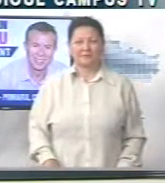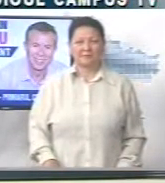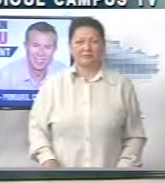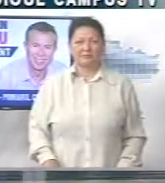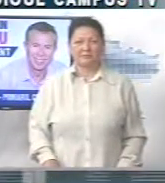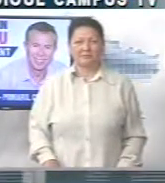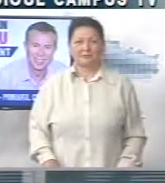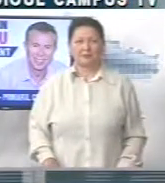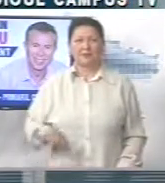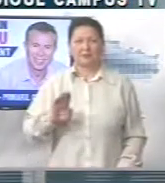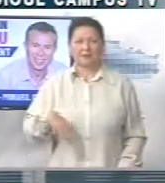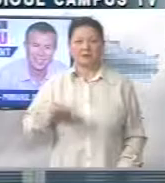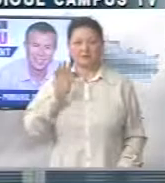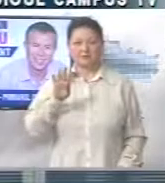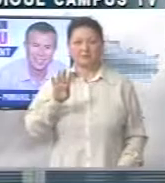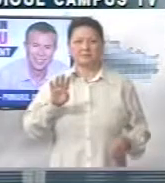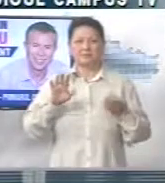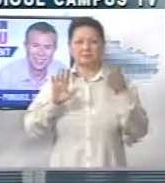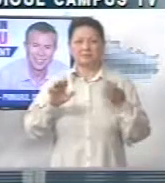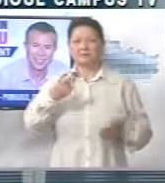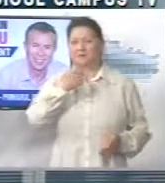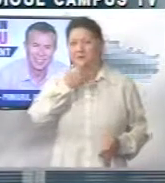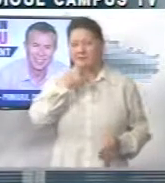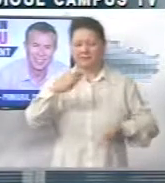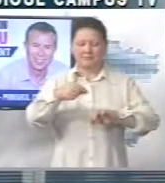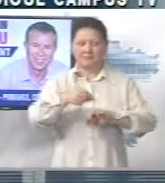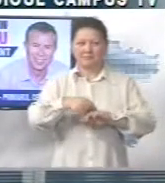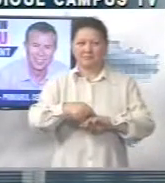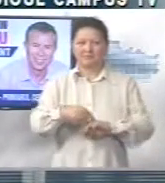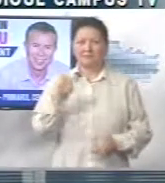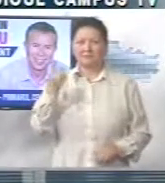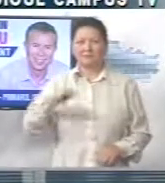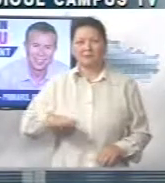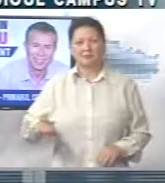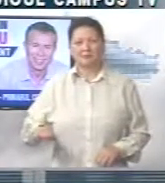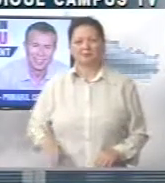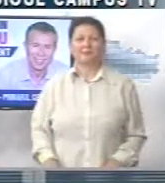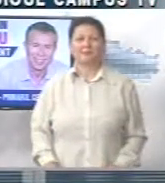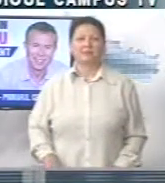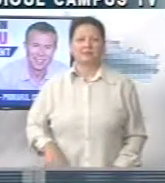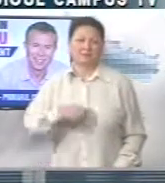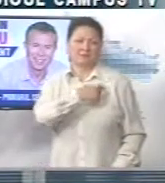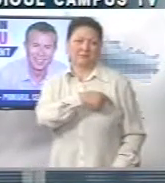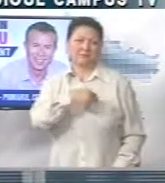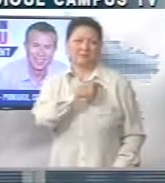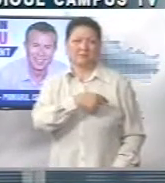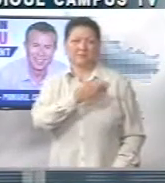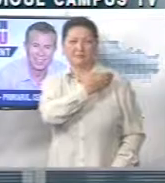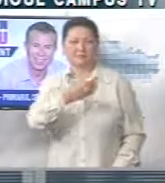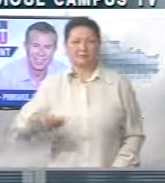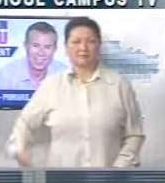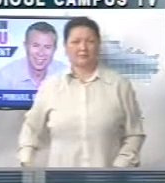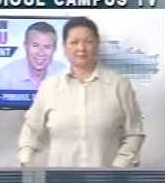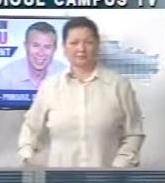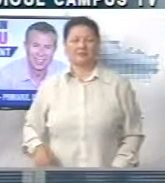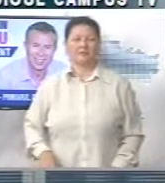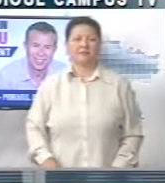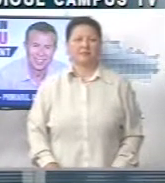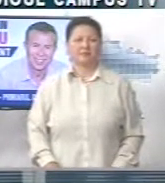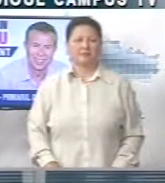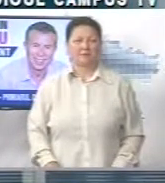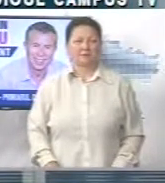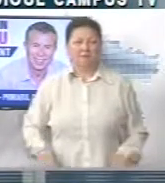Am 49 de ani, căsătorit, un copil, la master în București, la Universitatea București.